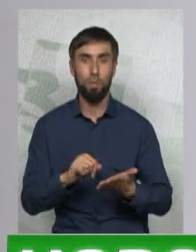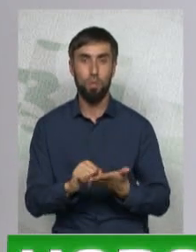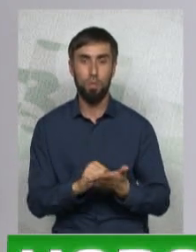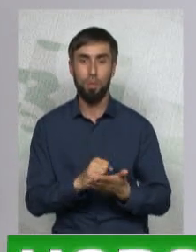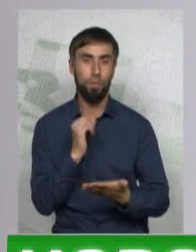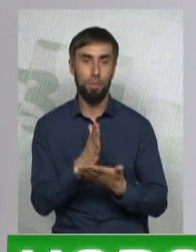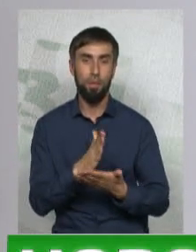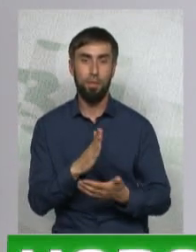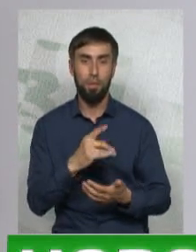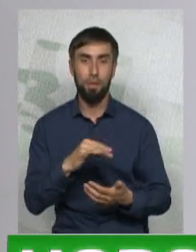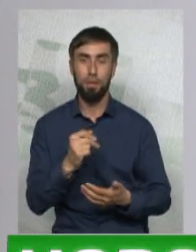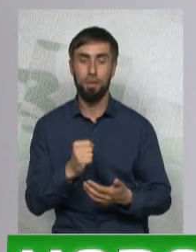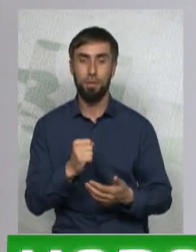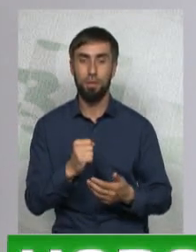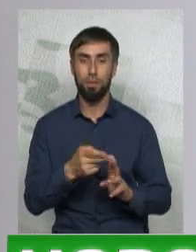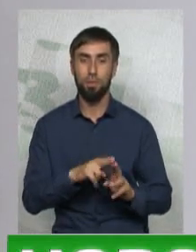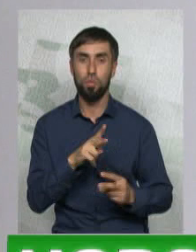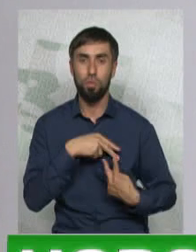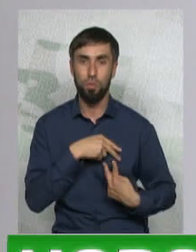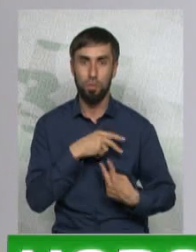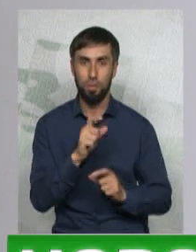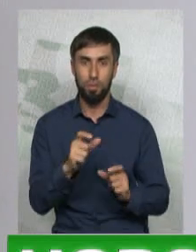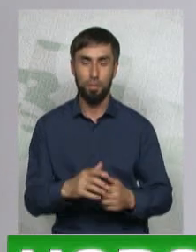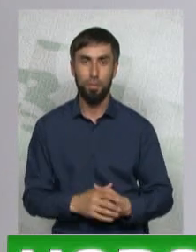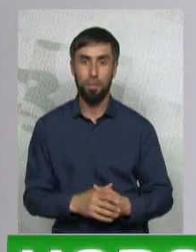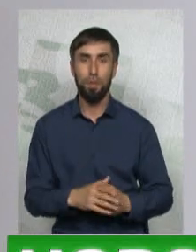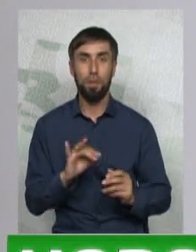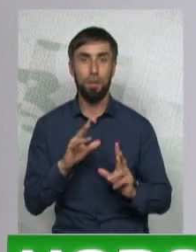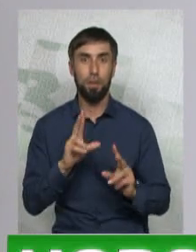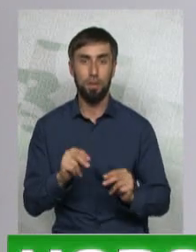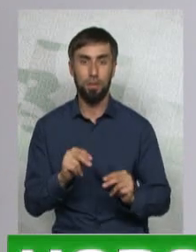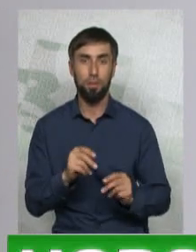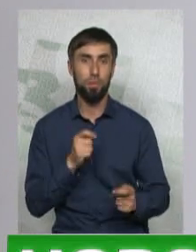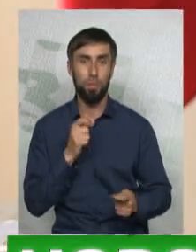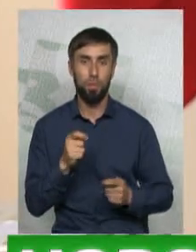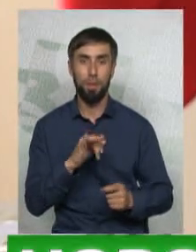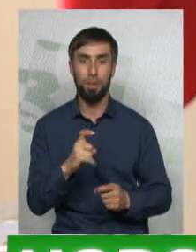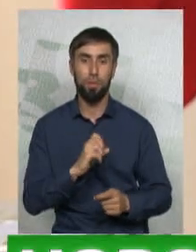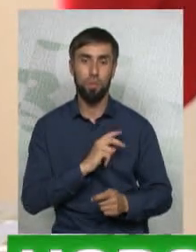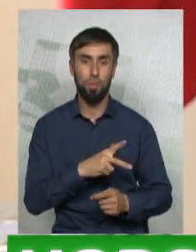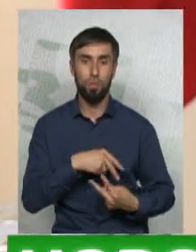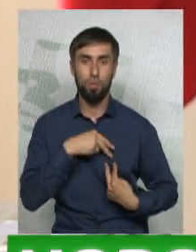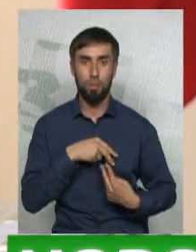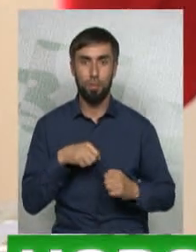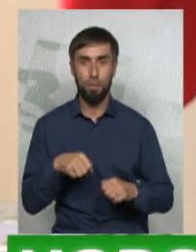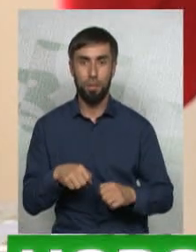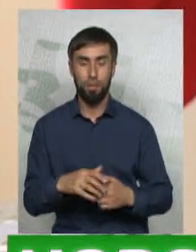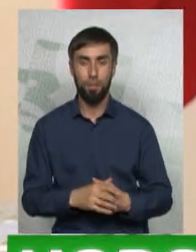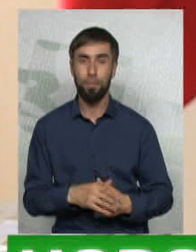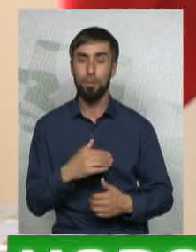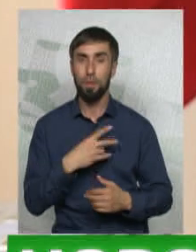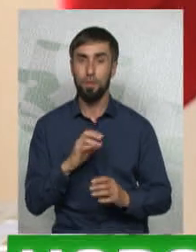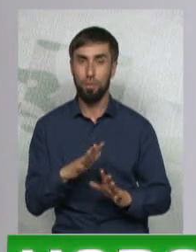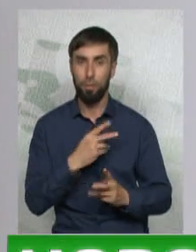впрямую влияет на качество жизни трудящихся и гарантирует соблюдение их социальных трудовых прав. Не только мы